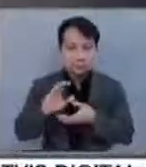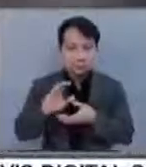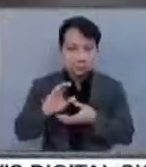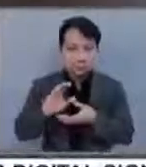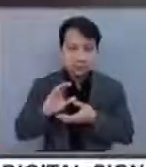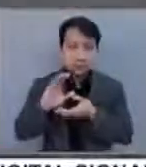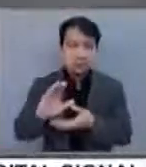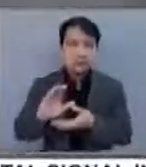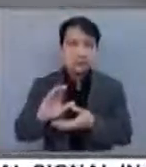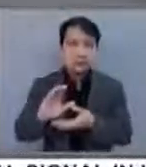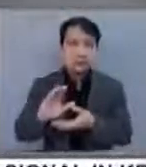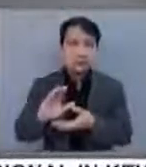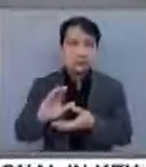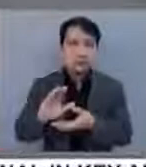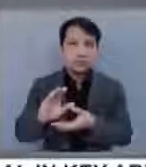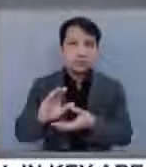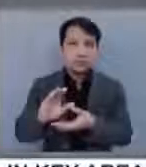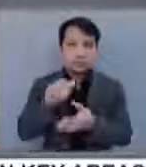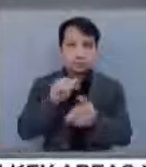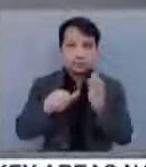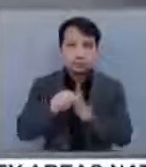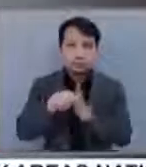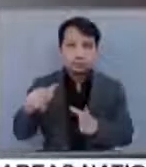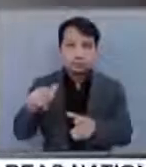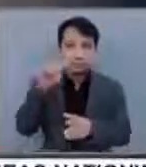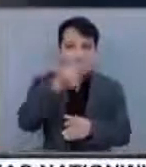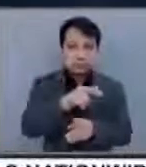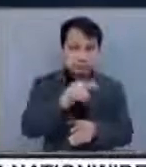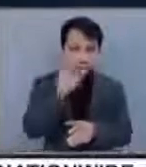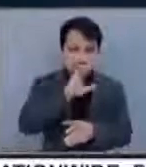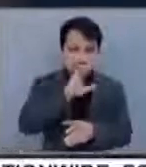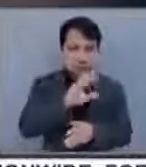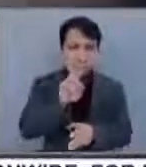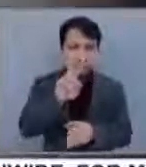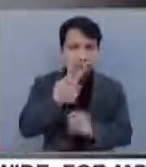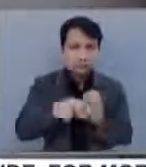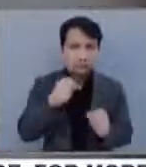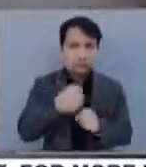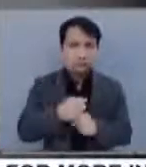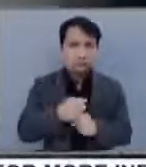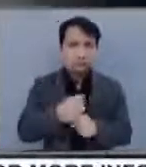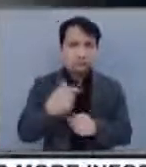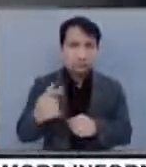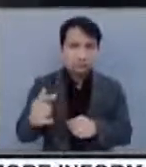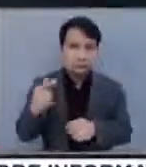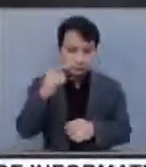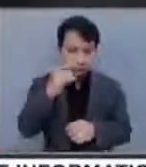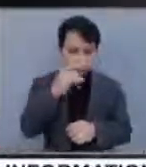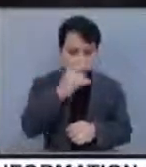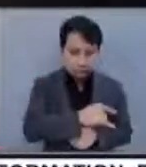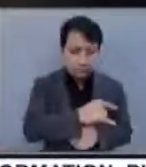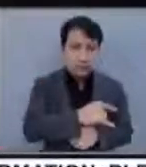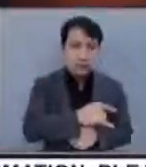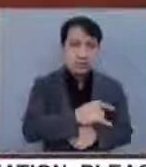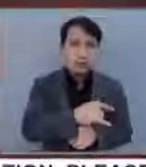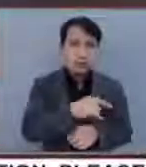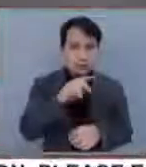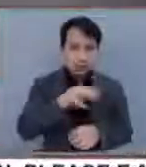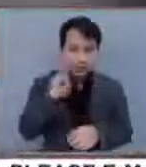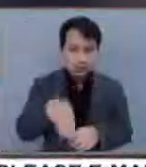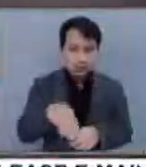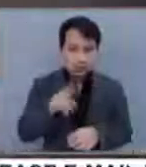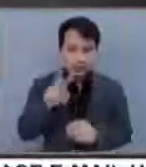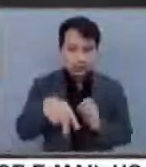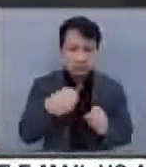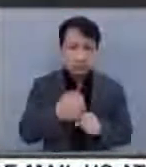at lumipat sa Cebu kung saan siya nagtago ng 2 taon. Kinalaunan ay nagtago siya sa Maynila ng 2 taon at